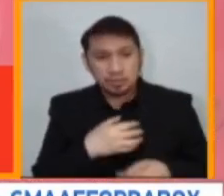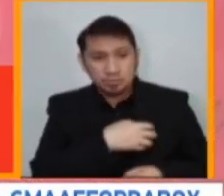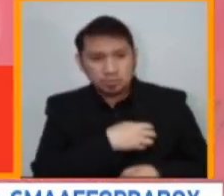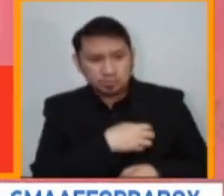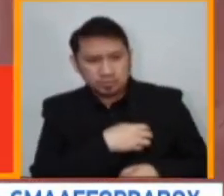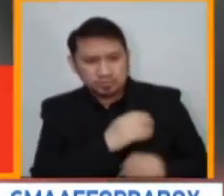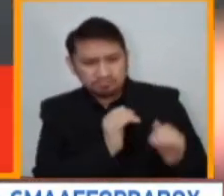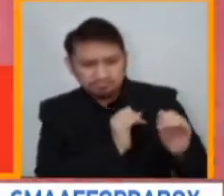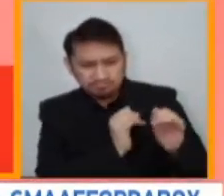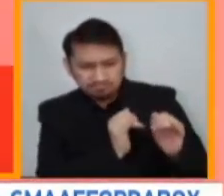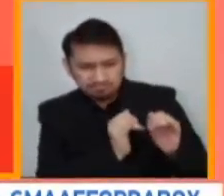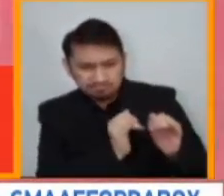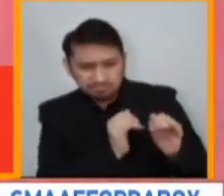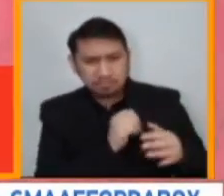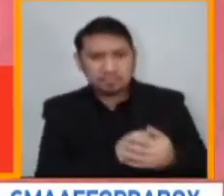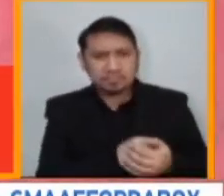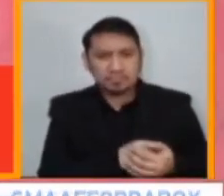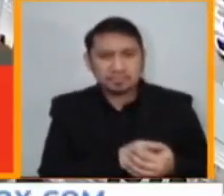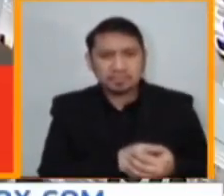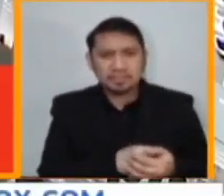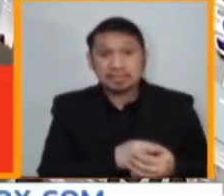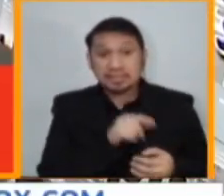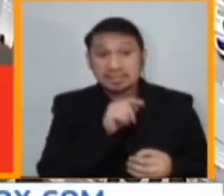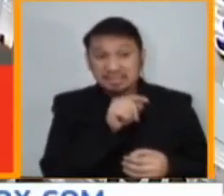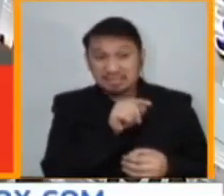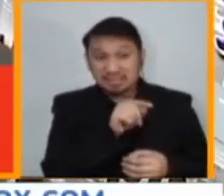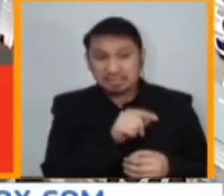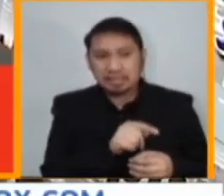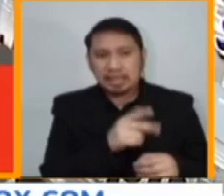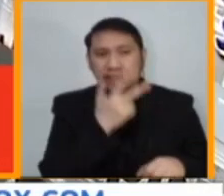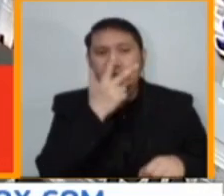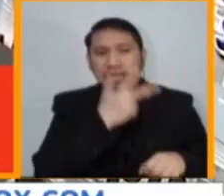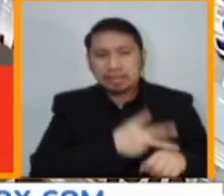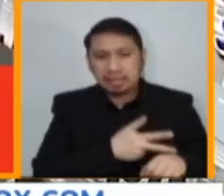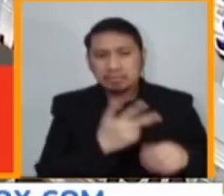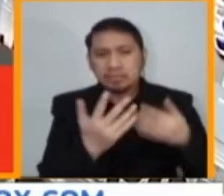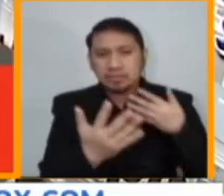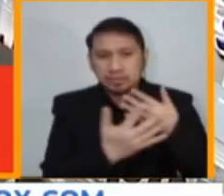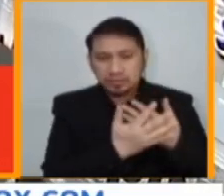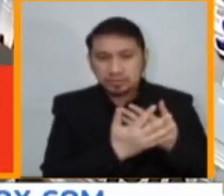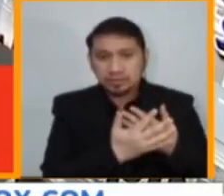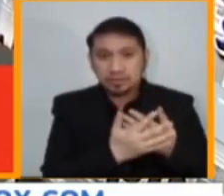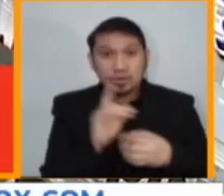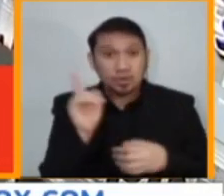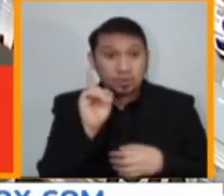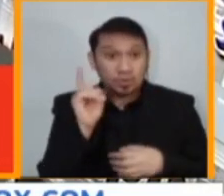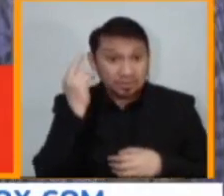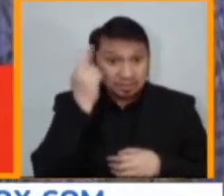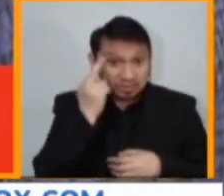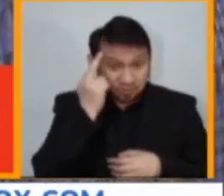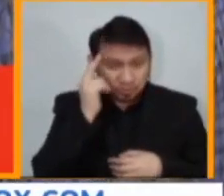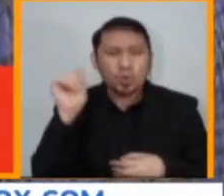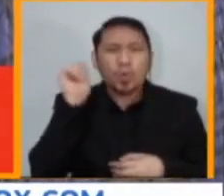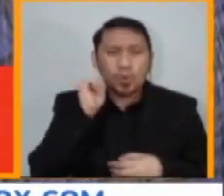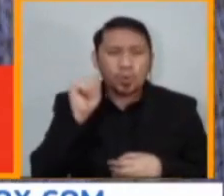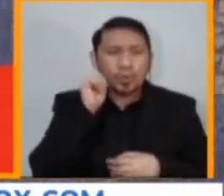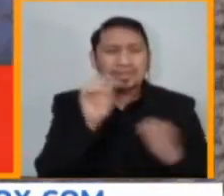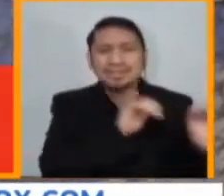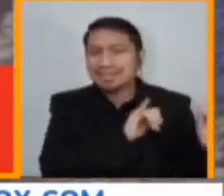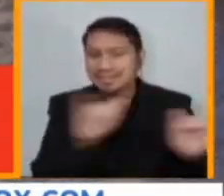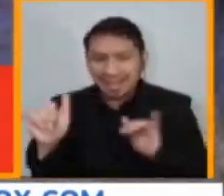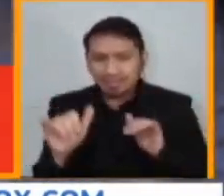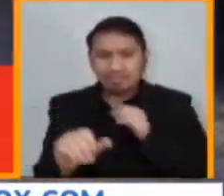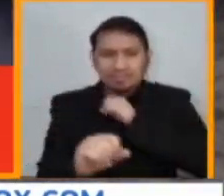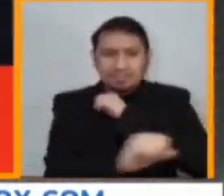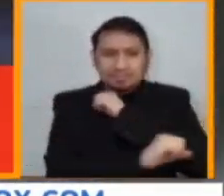Si Santos, pangatlong beses nang makukulong at iisa lang ang dahilan, pagnanakaw. Kagabi, naaktuhan siyang